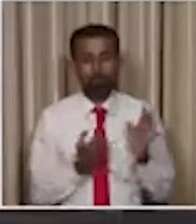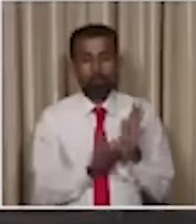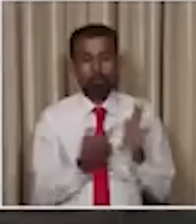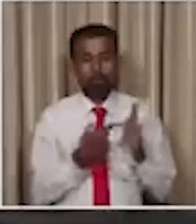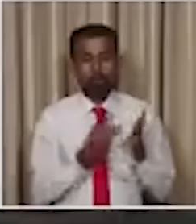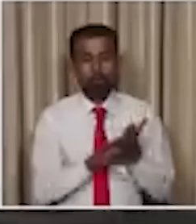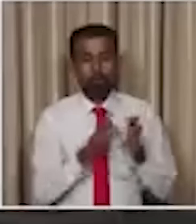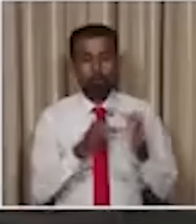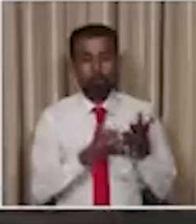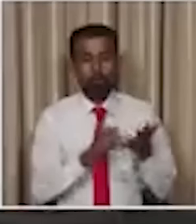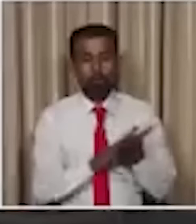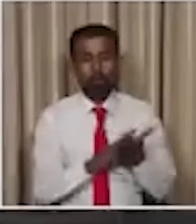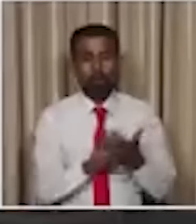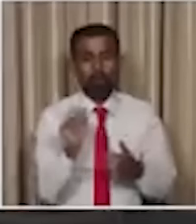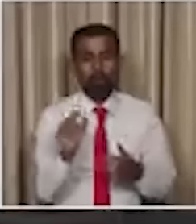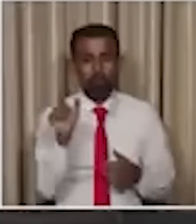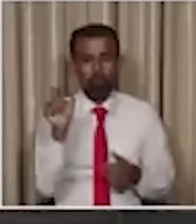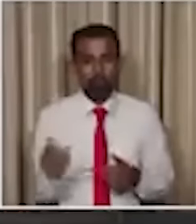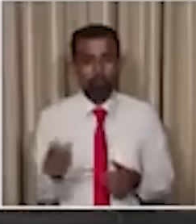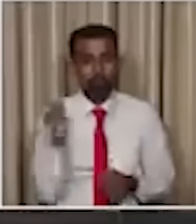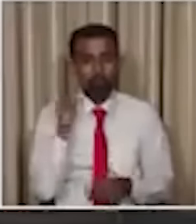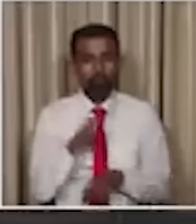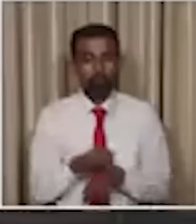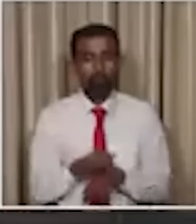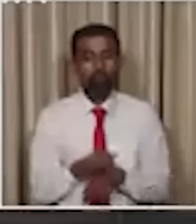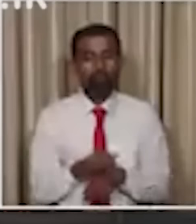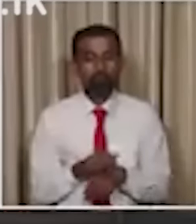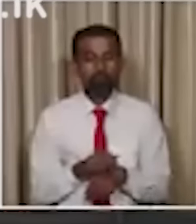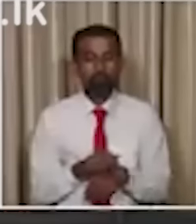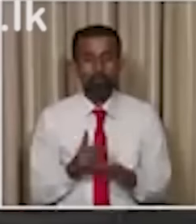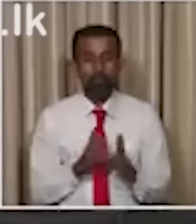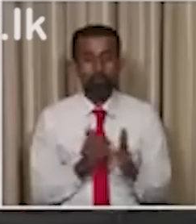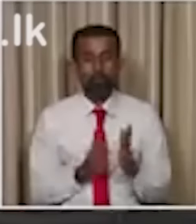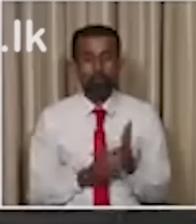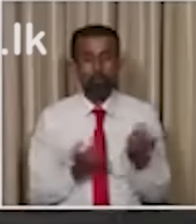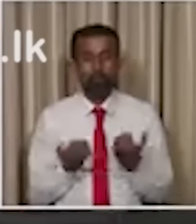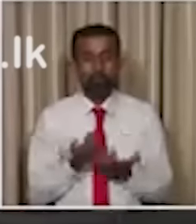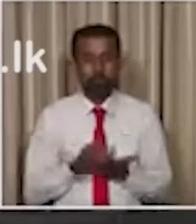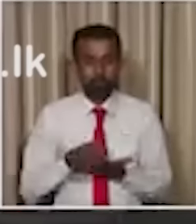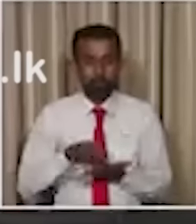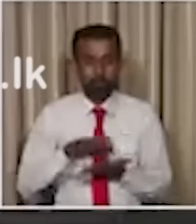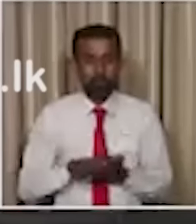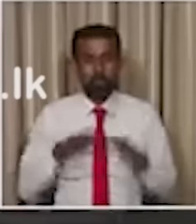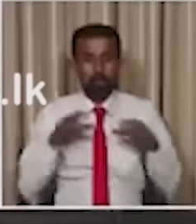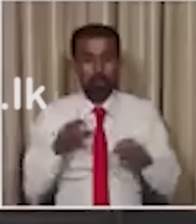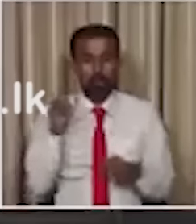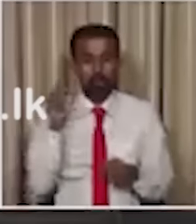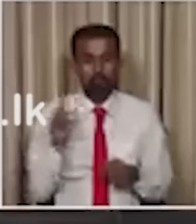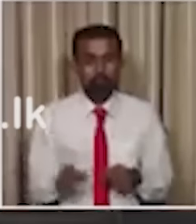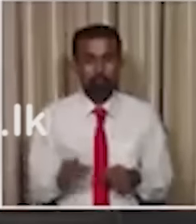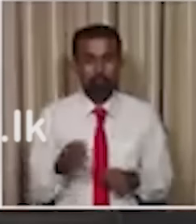සින්දික පීරිස් යන අයයි. එම අවස්ථාව වන විට මෙම ලොරි රථයේ ලියාපදිංචි අයිතිකරු අංක